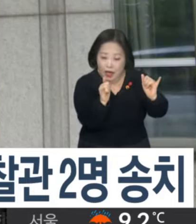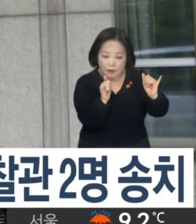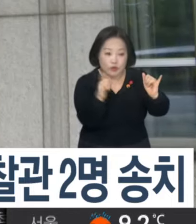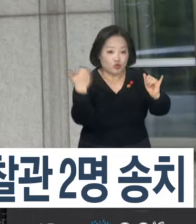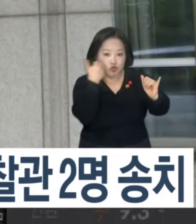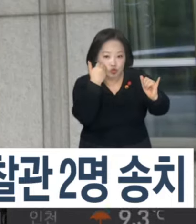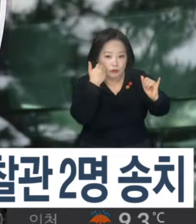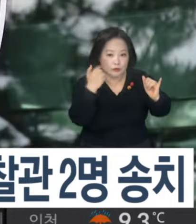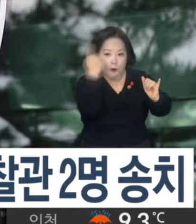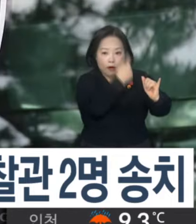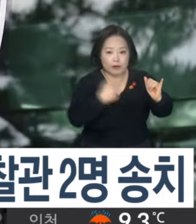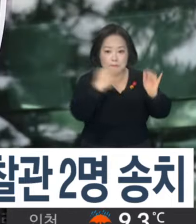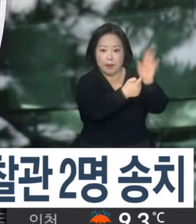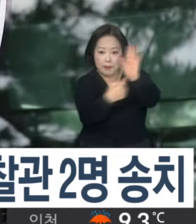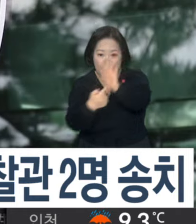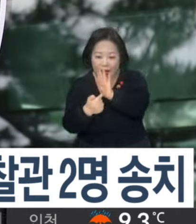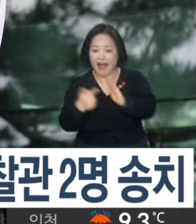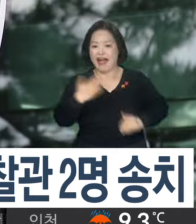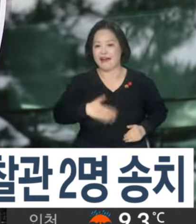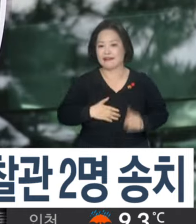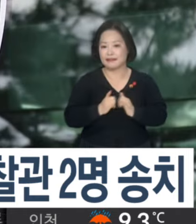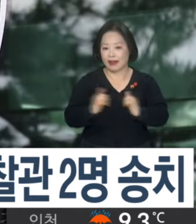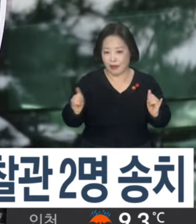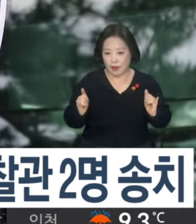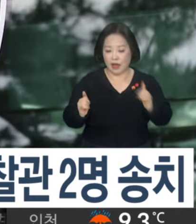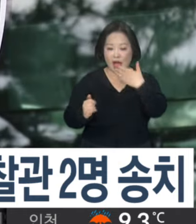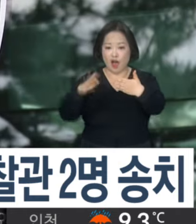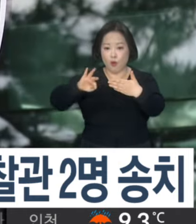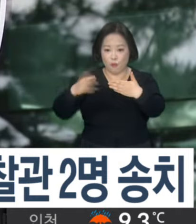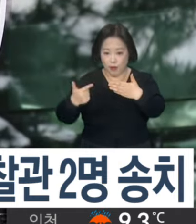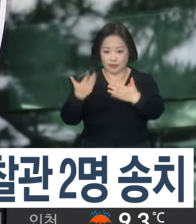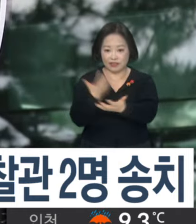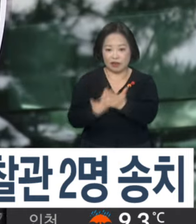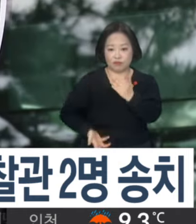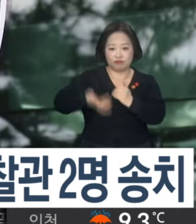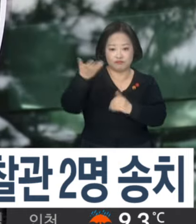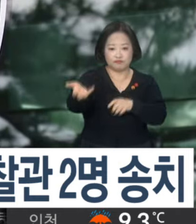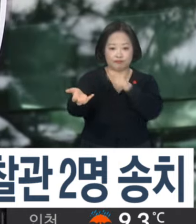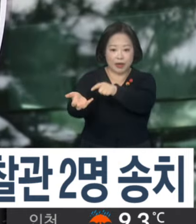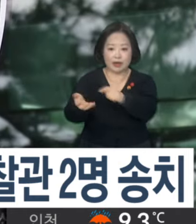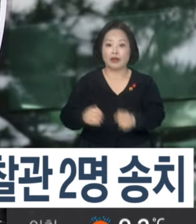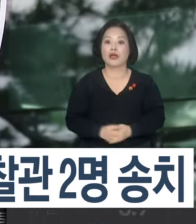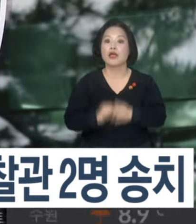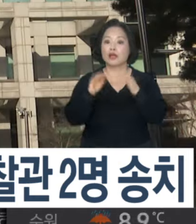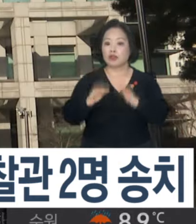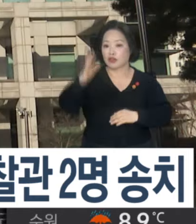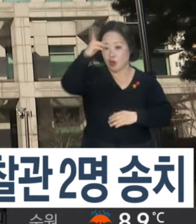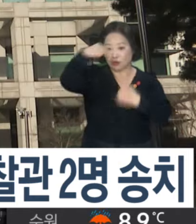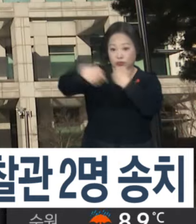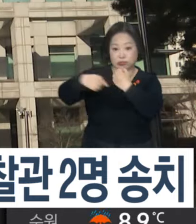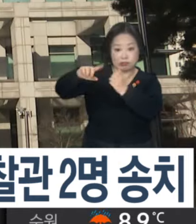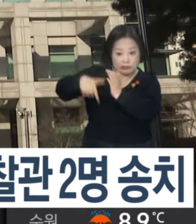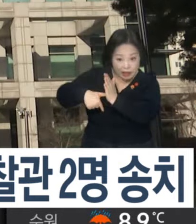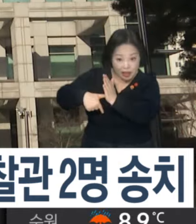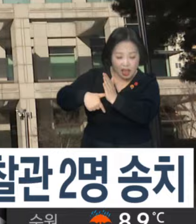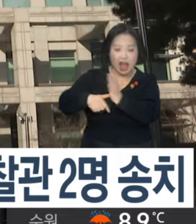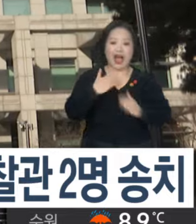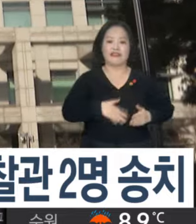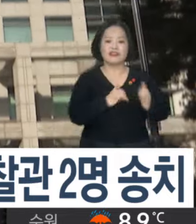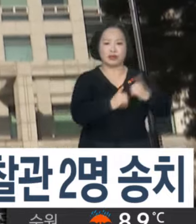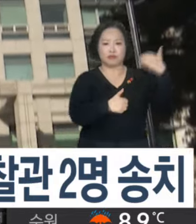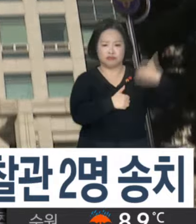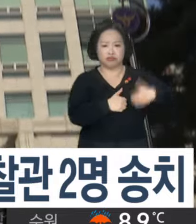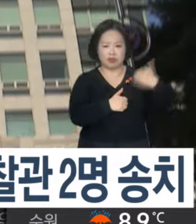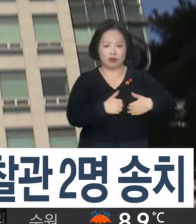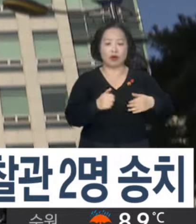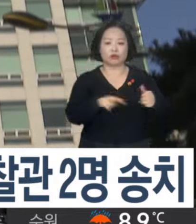정보를 각자 지인 두 명에게 모두 아홉 차례 유출한 혐의를 받습니다 이들은 경찰조사에서 지인 부탁을 받고